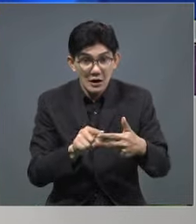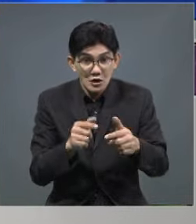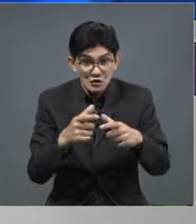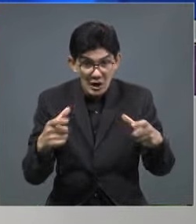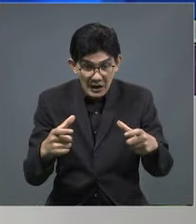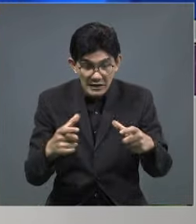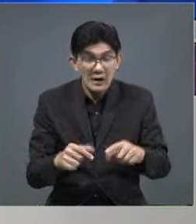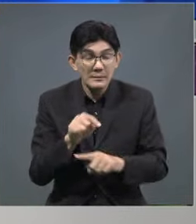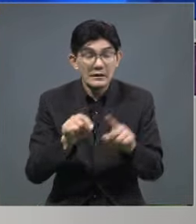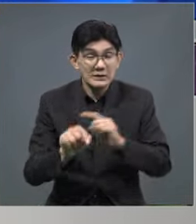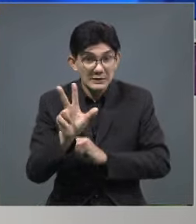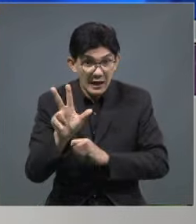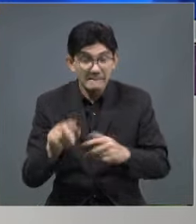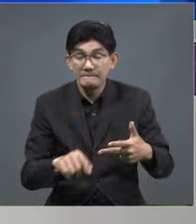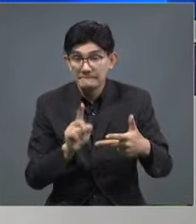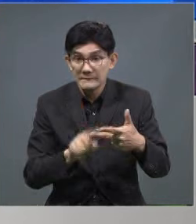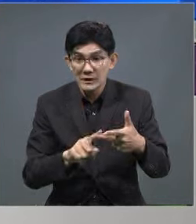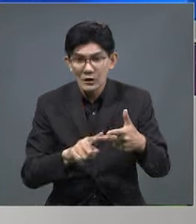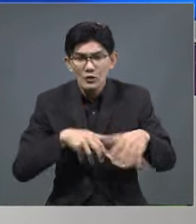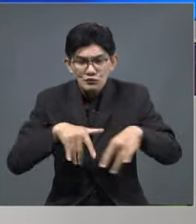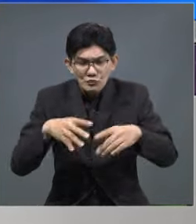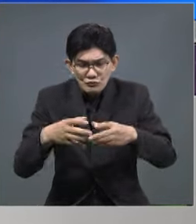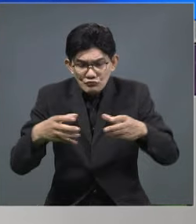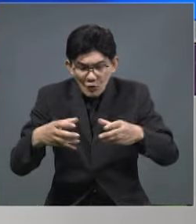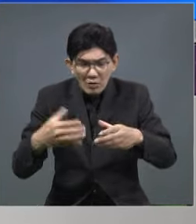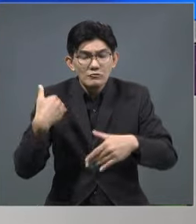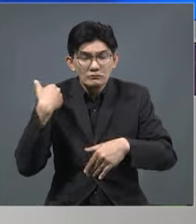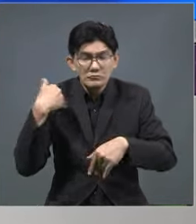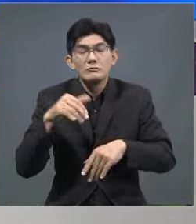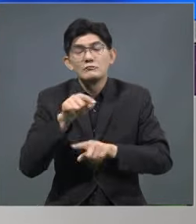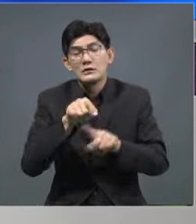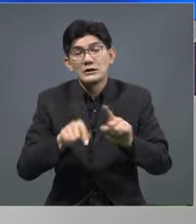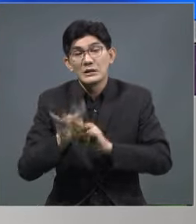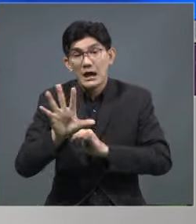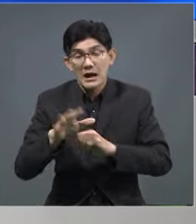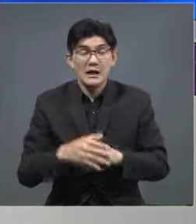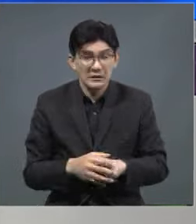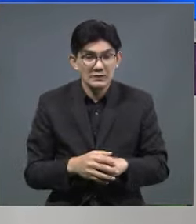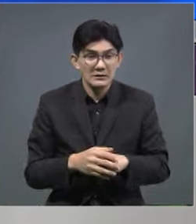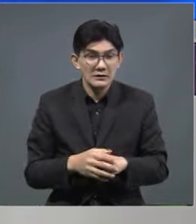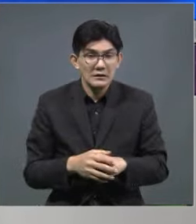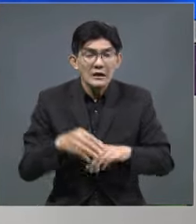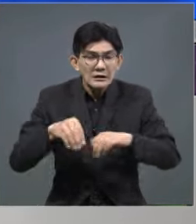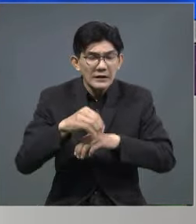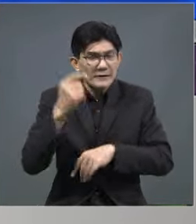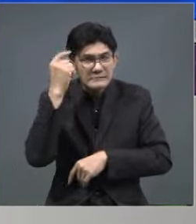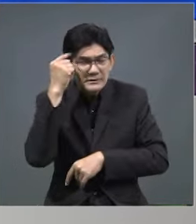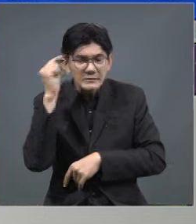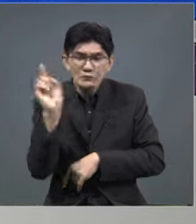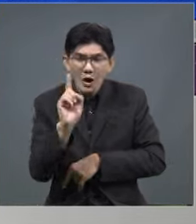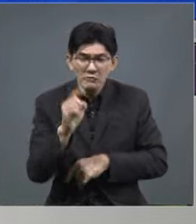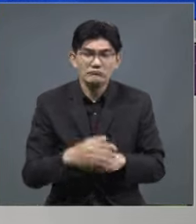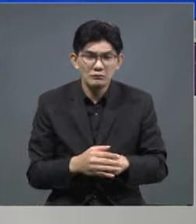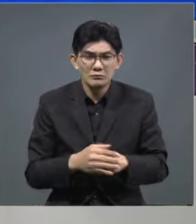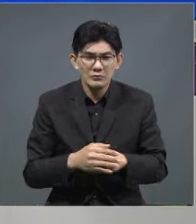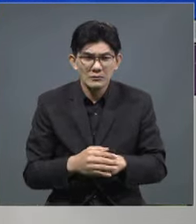หญ่กำหนดไว้ที่ 3% และชุมนุมสหกรณ์กำหนดไว้ที่ 5% ซึ่งมุมมองของทางเครือข่ายของสหกรณ์เองก็มองว่